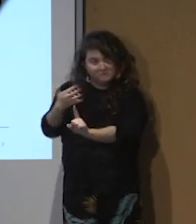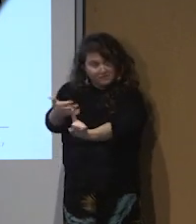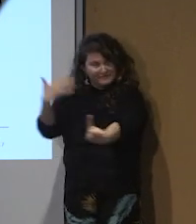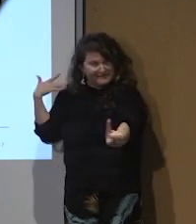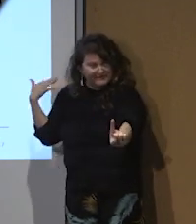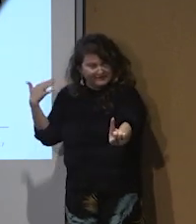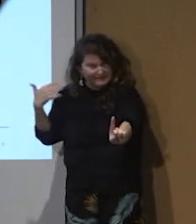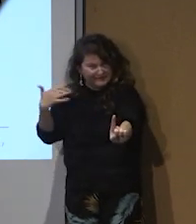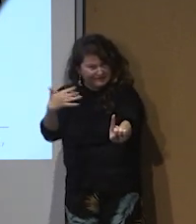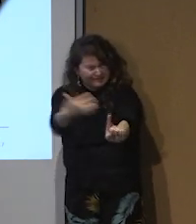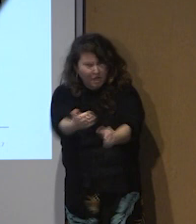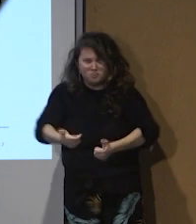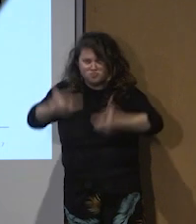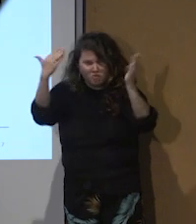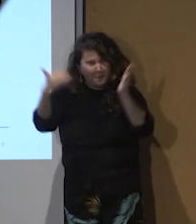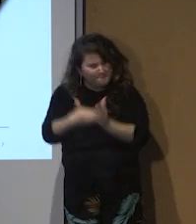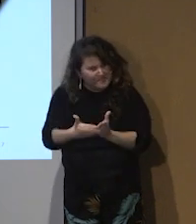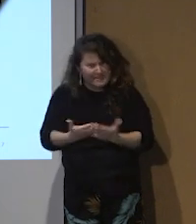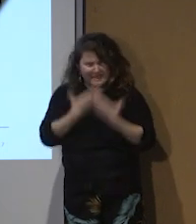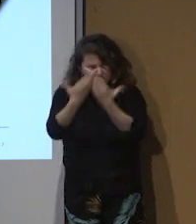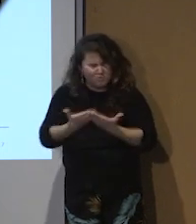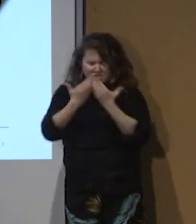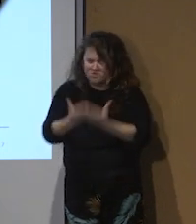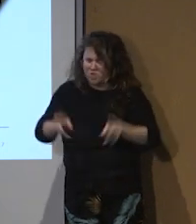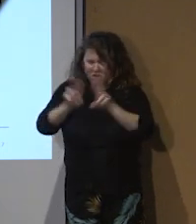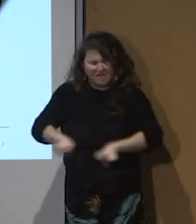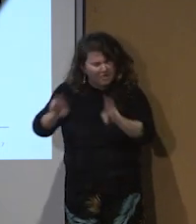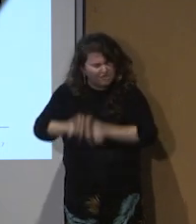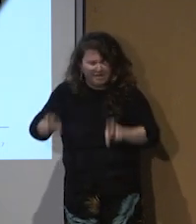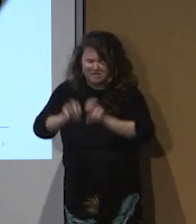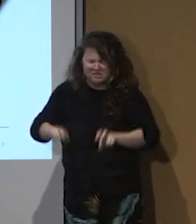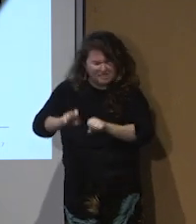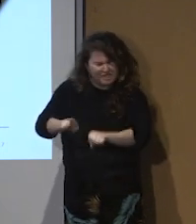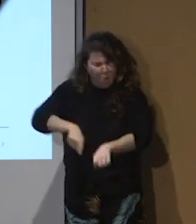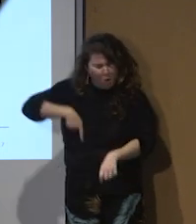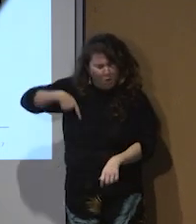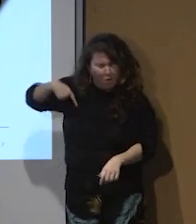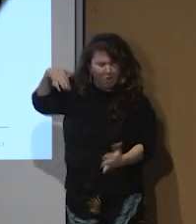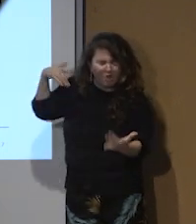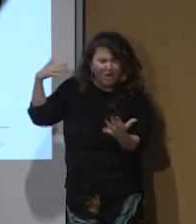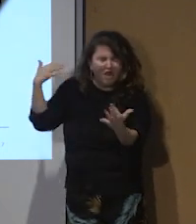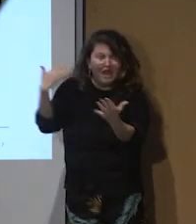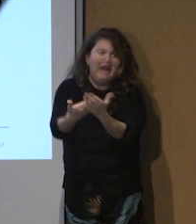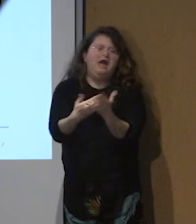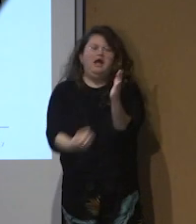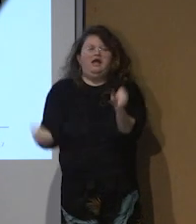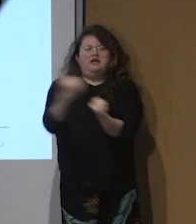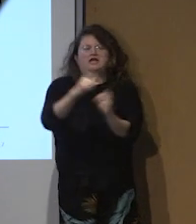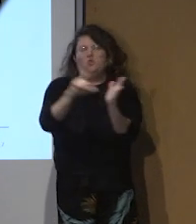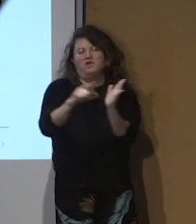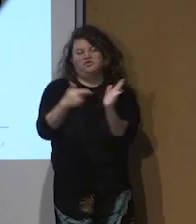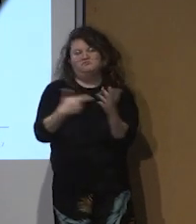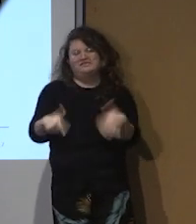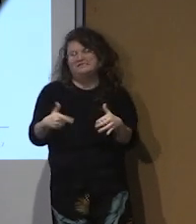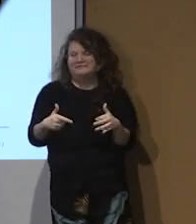et des décennies de recherche avant d'arriver à cette législation.